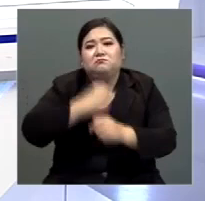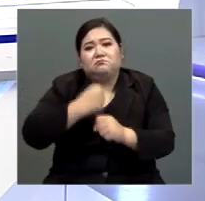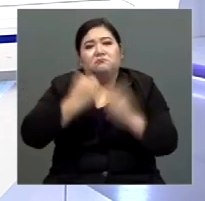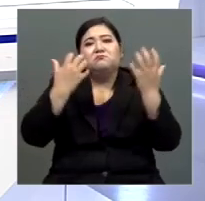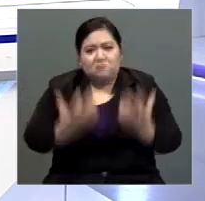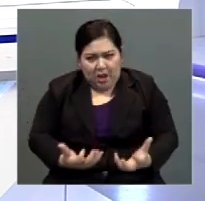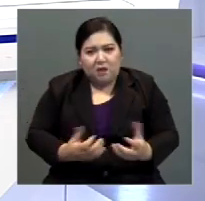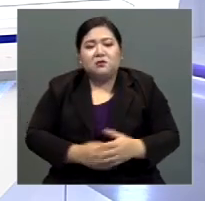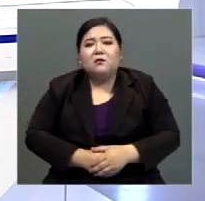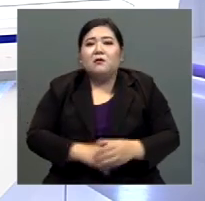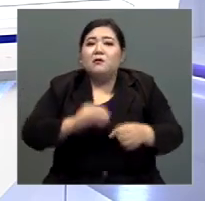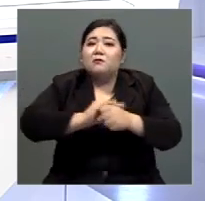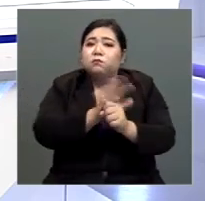เพื่อไม่ให้มนมีการแพร้ระบาทของเชื้อ